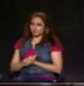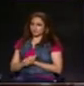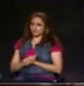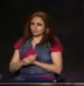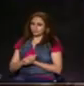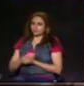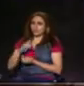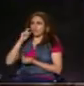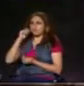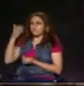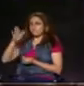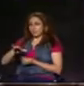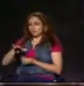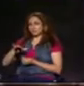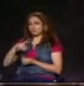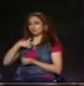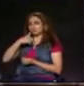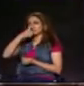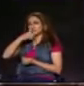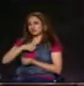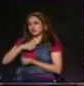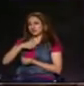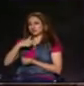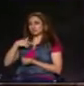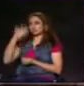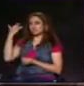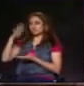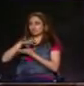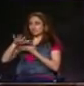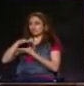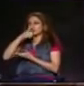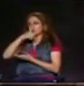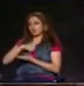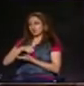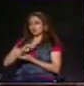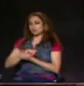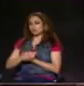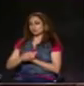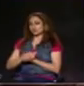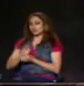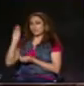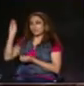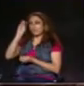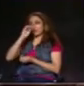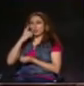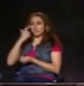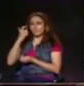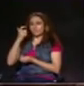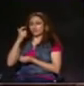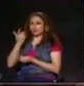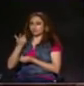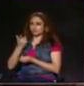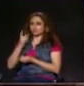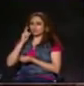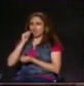بعد ما بيمشوا ده بيقتل البني آدم. فدي نصيحة مني، انه اي حد اهله